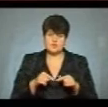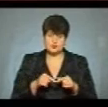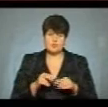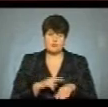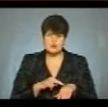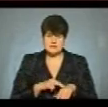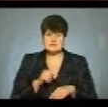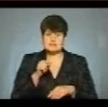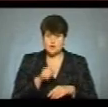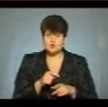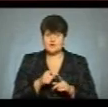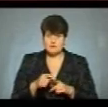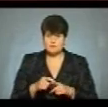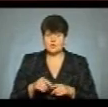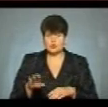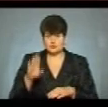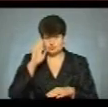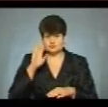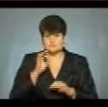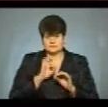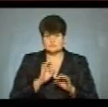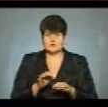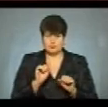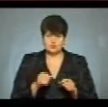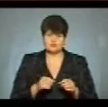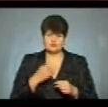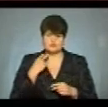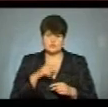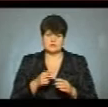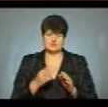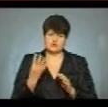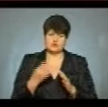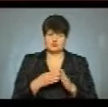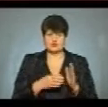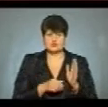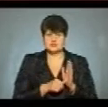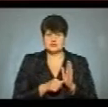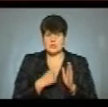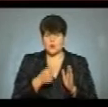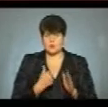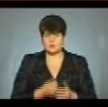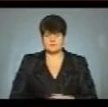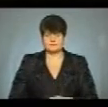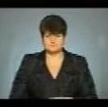Гаврилюк. За його словами, чоловік зізнався. Його можуть засудити від 4 до 6 років. Більше про це у сюжеті.